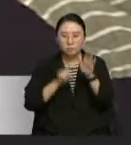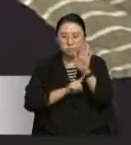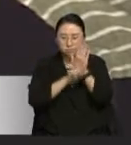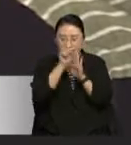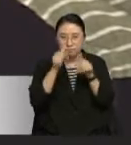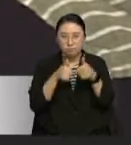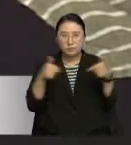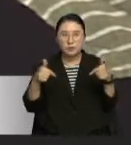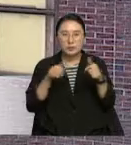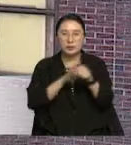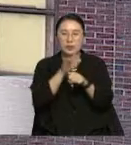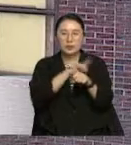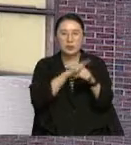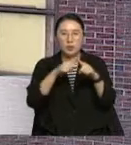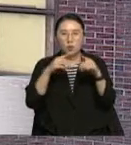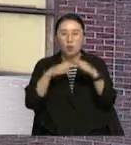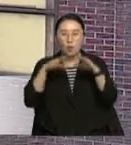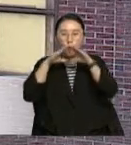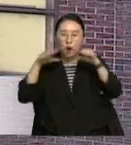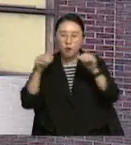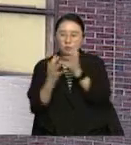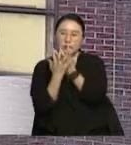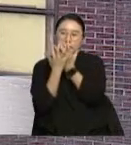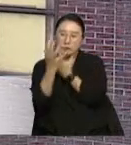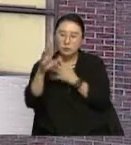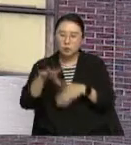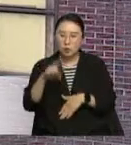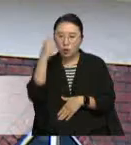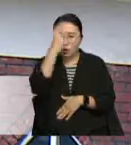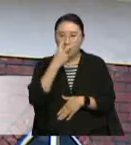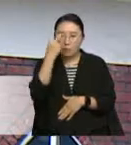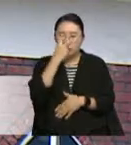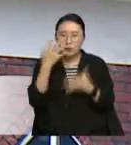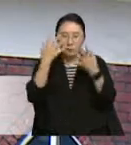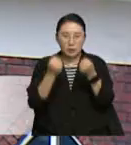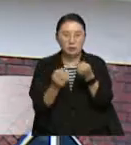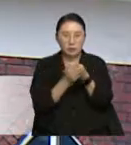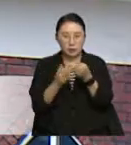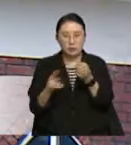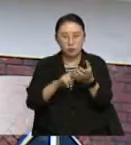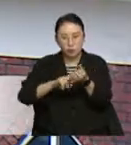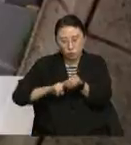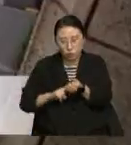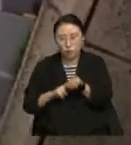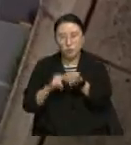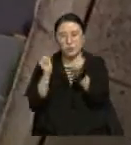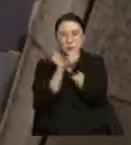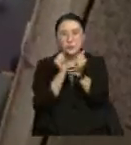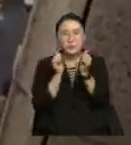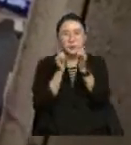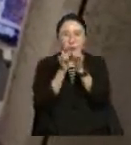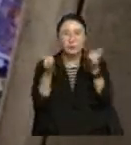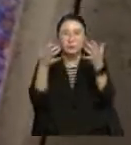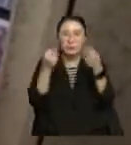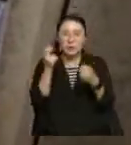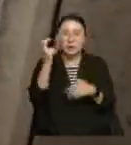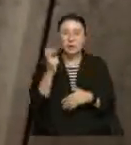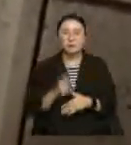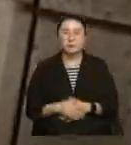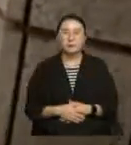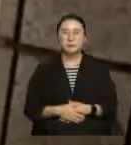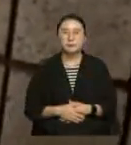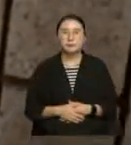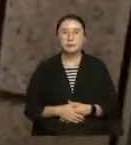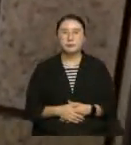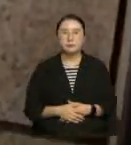사랑 젤 교회와 광화문 집회 사태 초기에 검사를 많이 해 잠복기 상태 감염자가 많은 것으로 파악했습니다